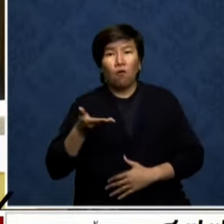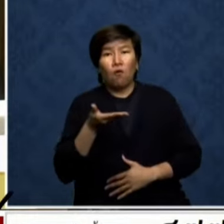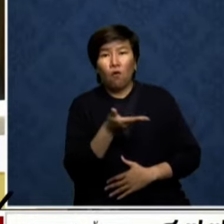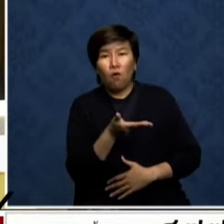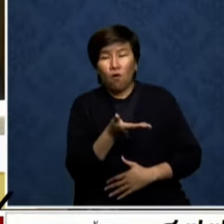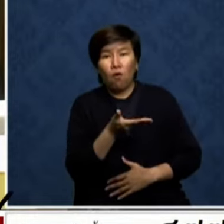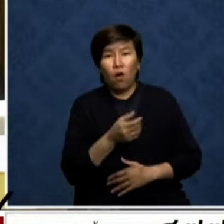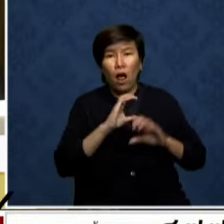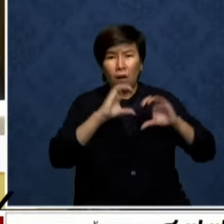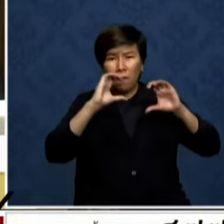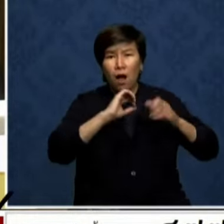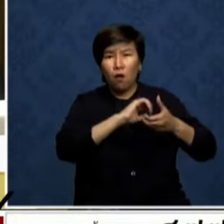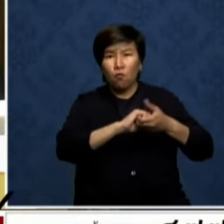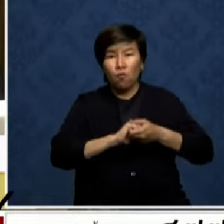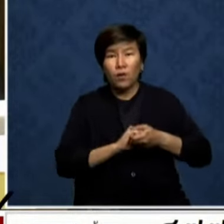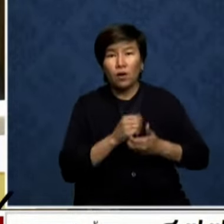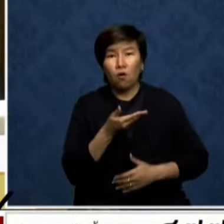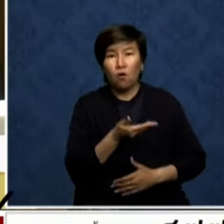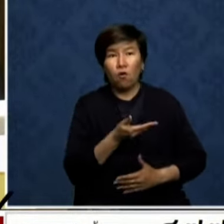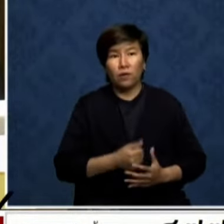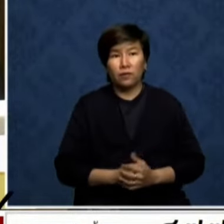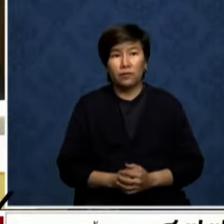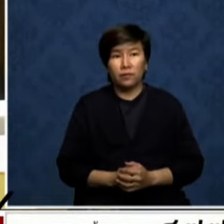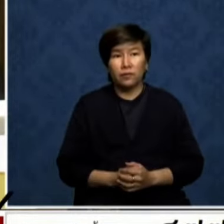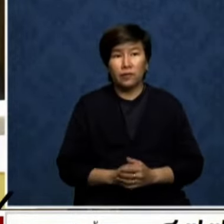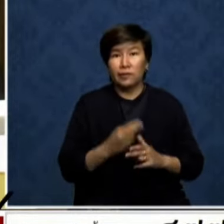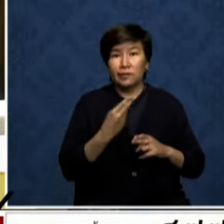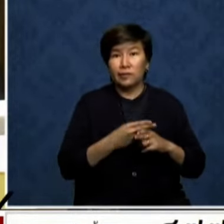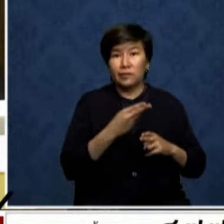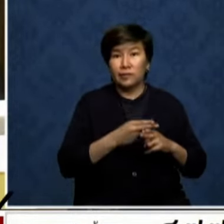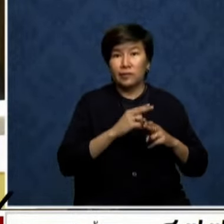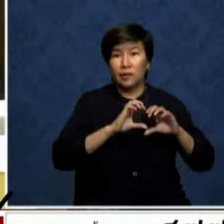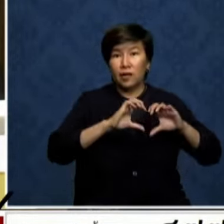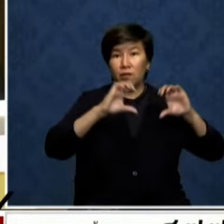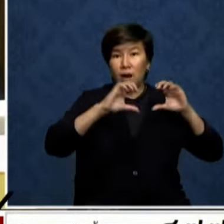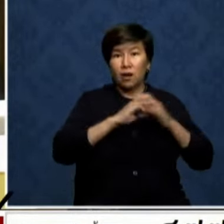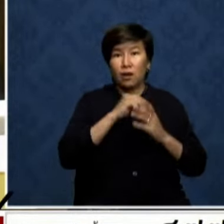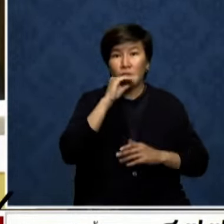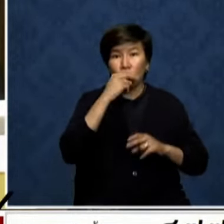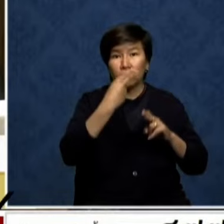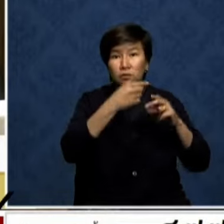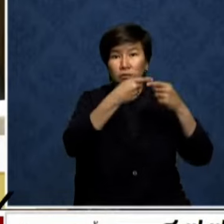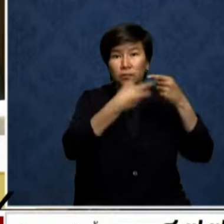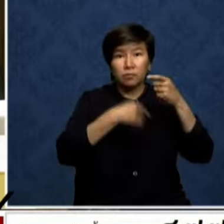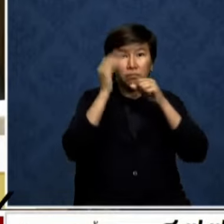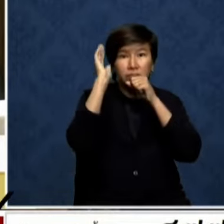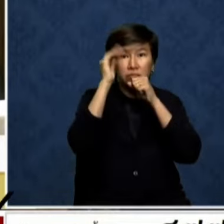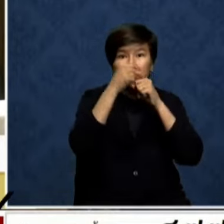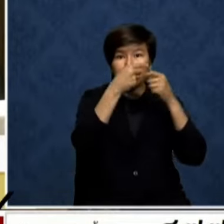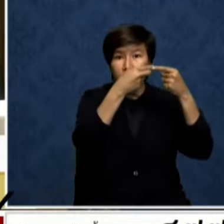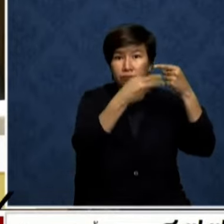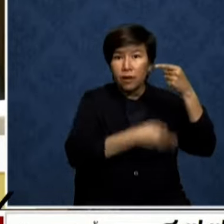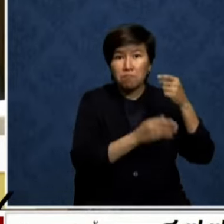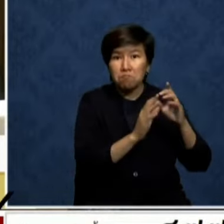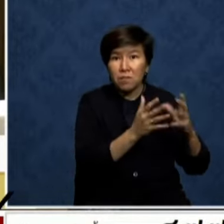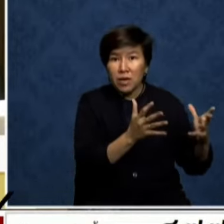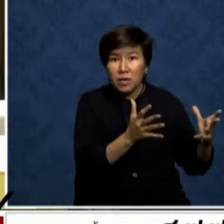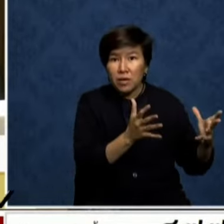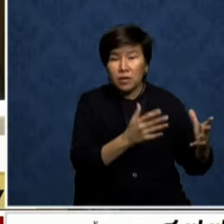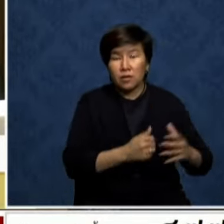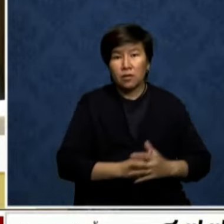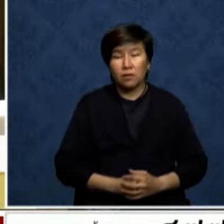เพราฉั้นจะสังเกatisfัได้เลยว่าจะไม่มชื่อของฝายรัตธบาลอัตปล่ายเรื่นี้เลยถ้าจะเป็นอย่างนี้